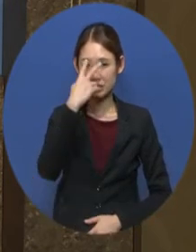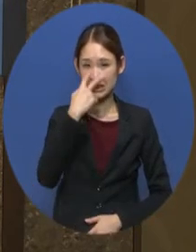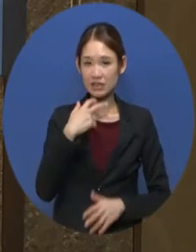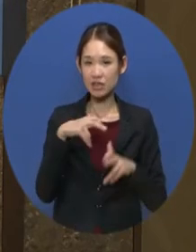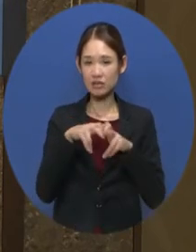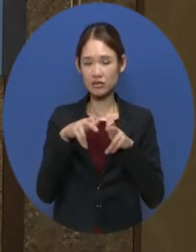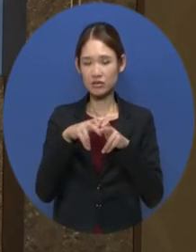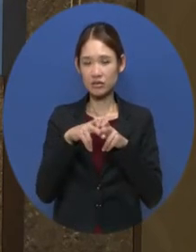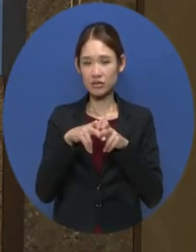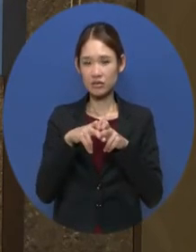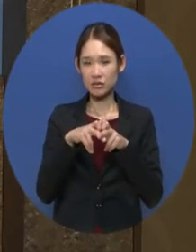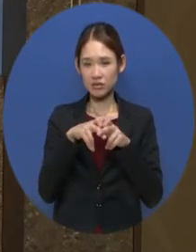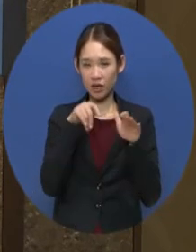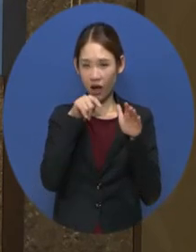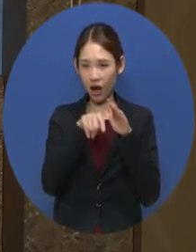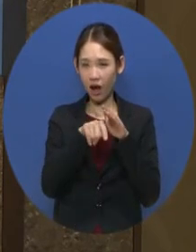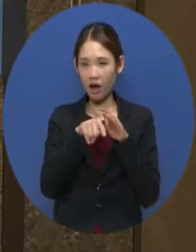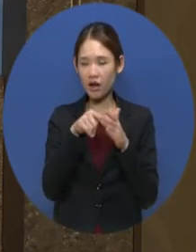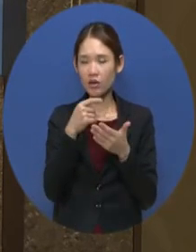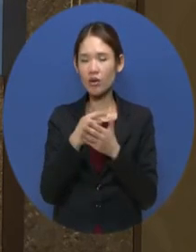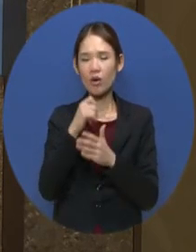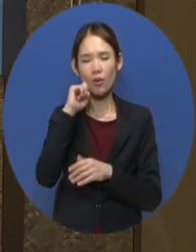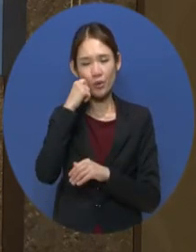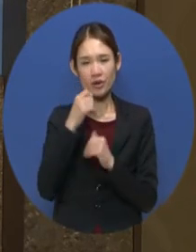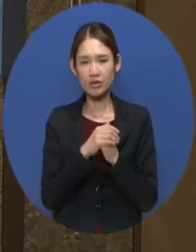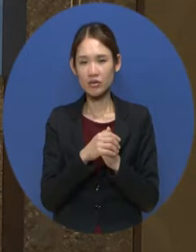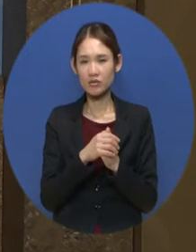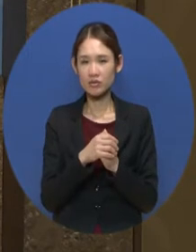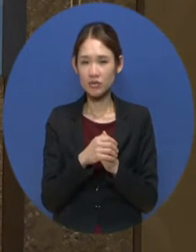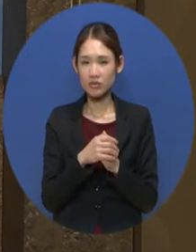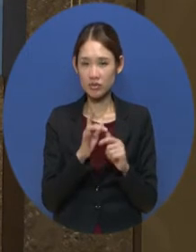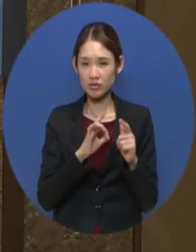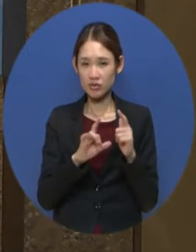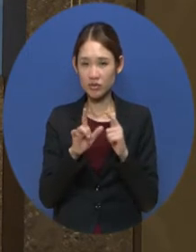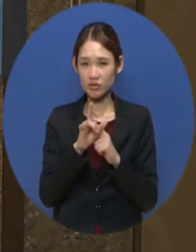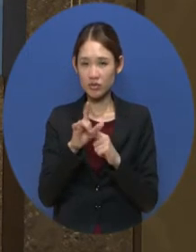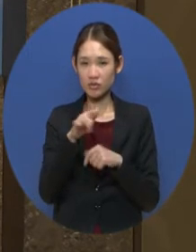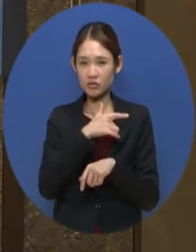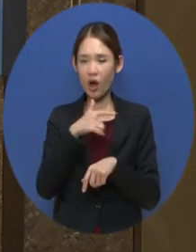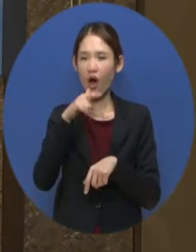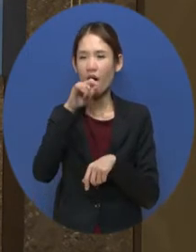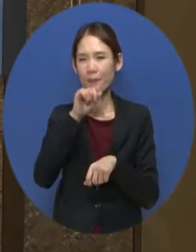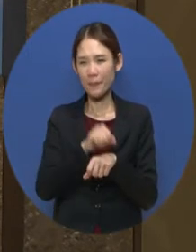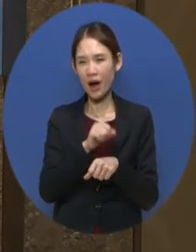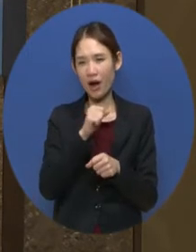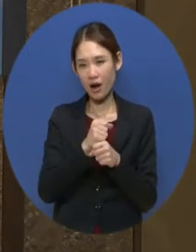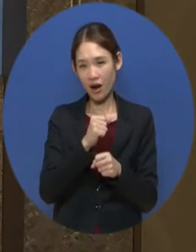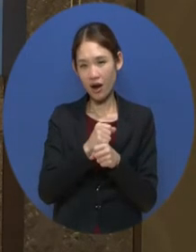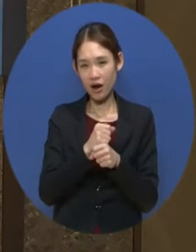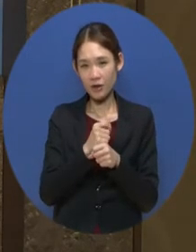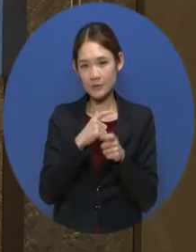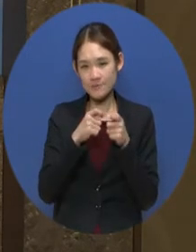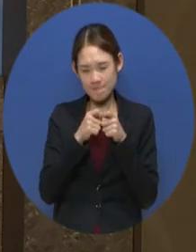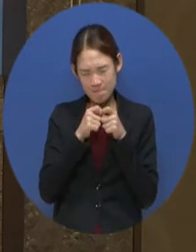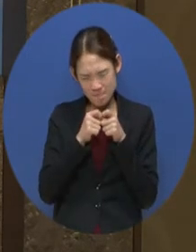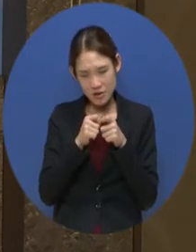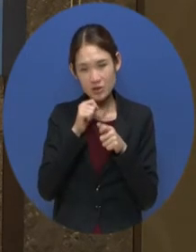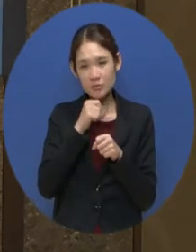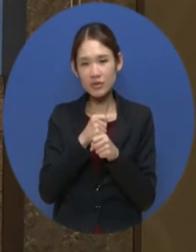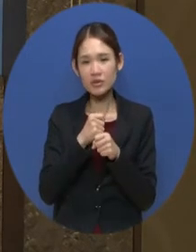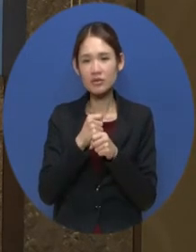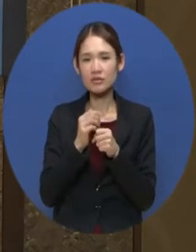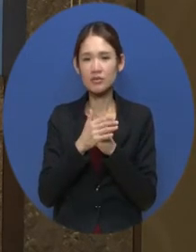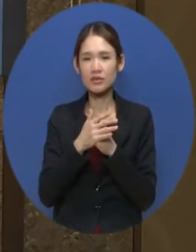시각장애인에 대한 접근성이 부재한다는 부분. 또한 가지는 너무 잘 만들었어요. 너무 디테일하게 잘 만들다 보니까